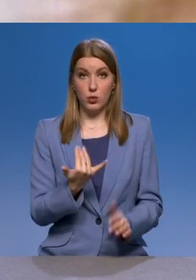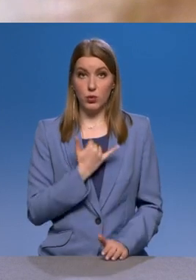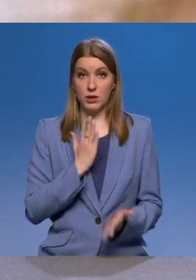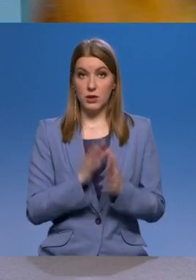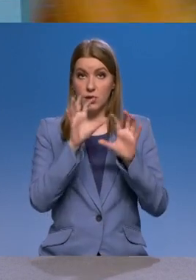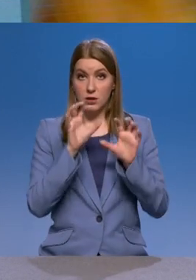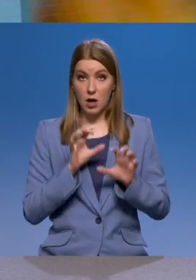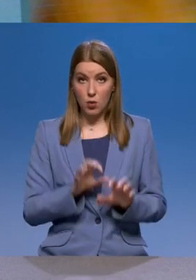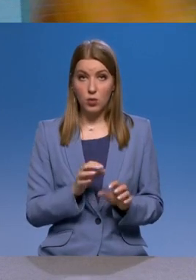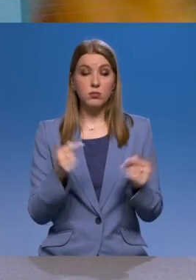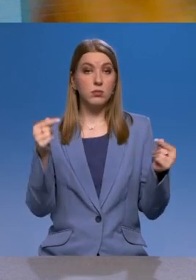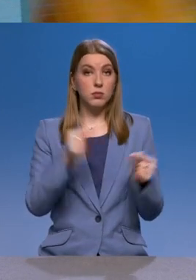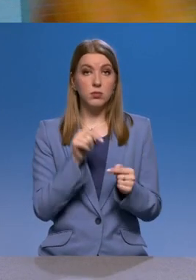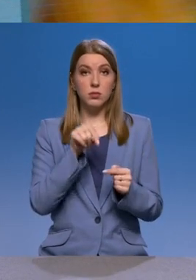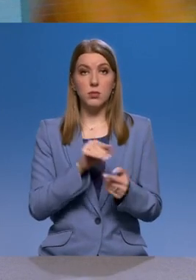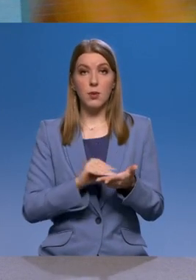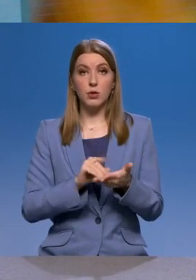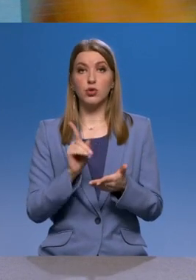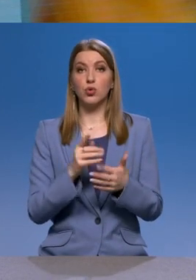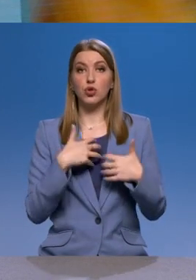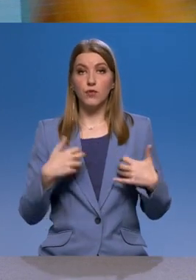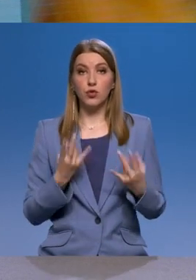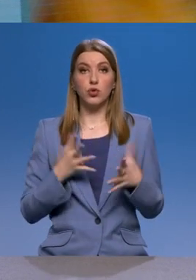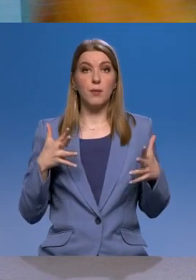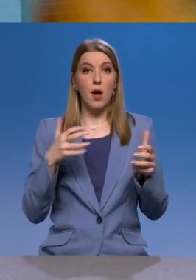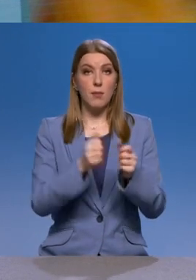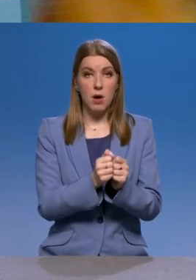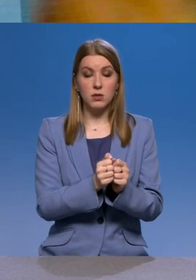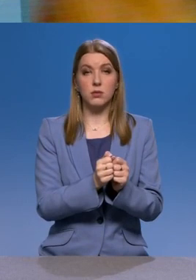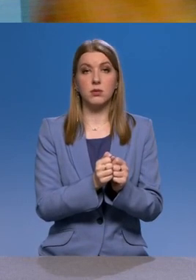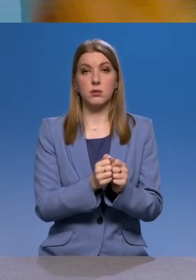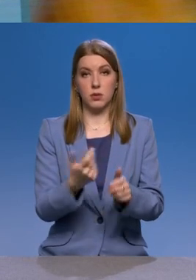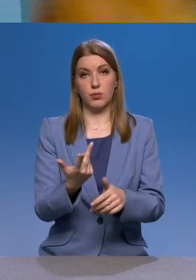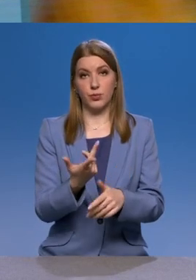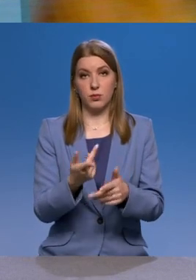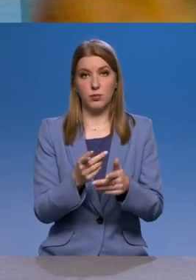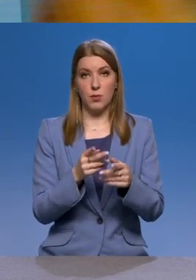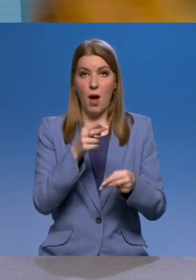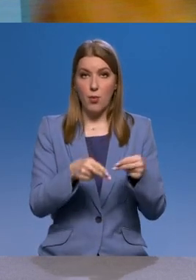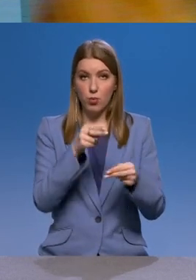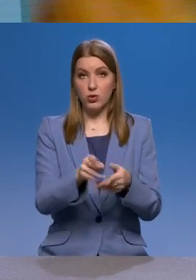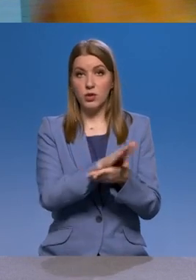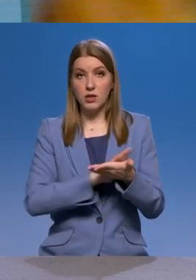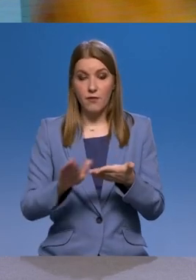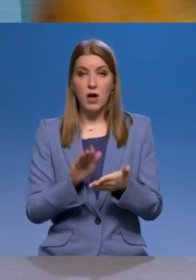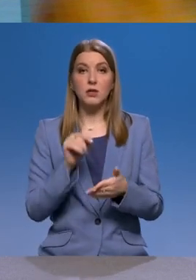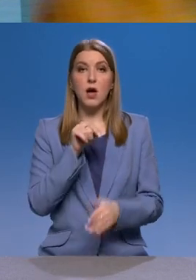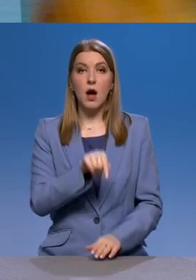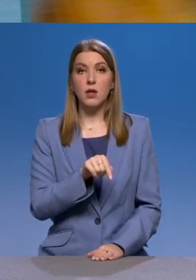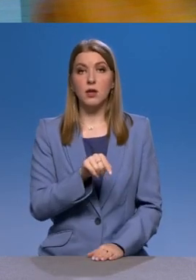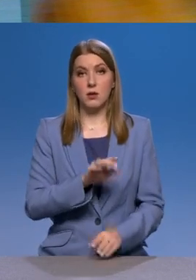животное должно быть отловлено, стерилизовано, если животное не проявляет признаков агрессии, возвращено на место его